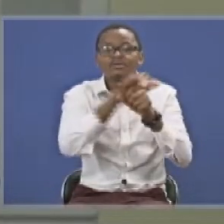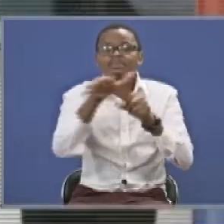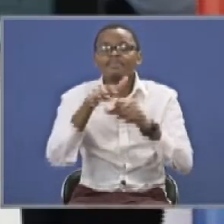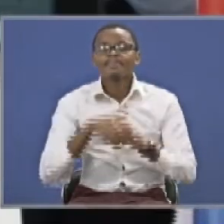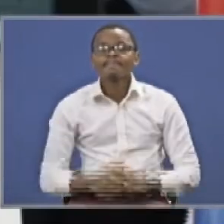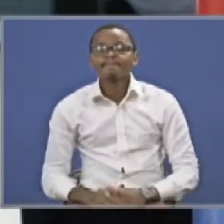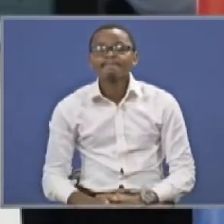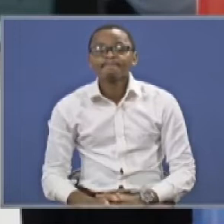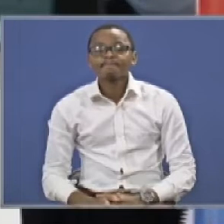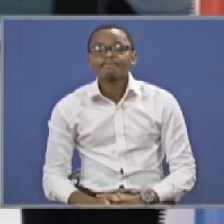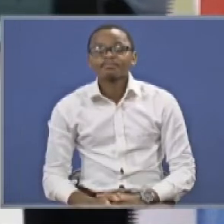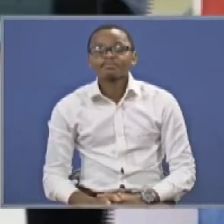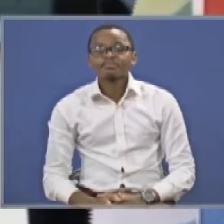corona.